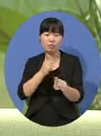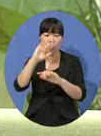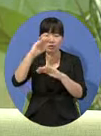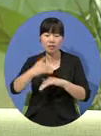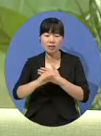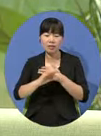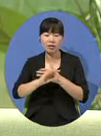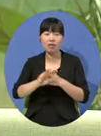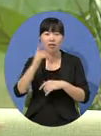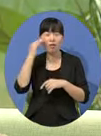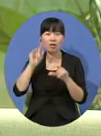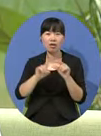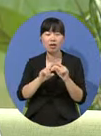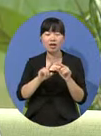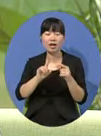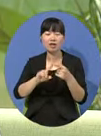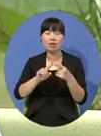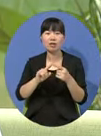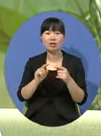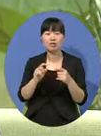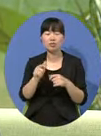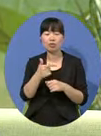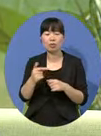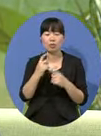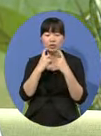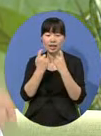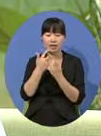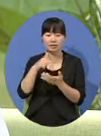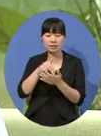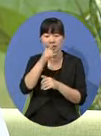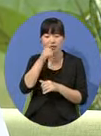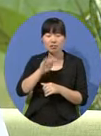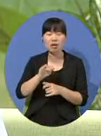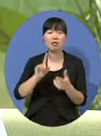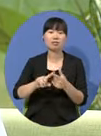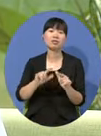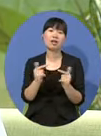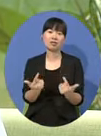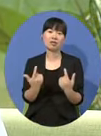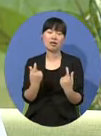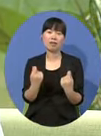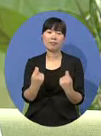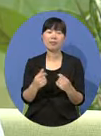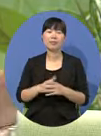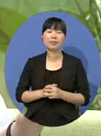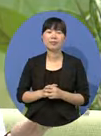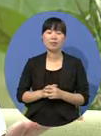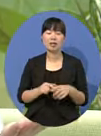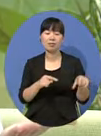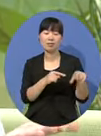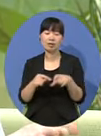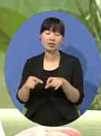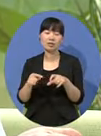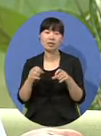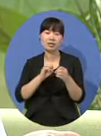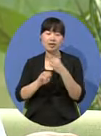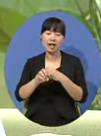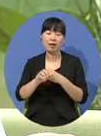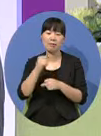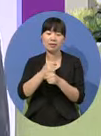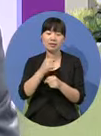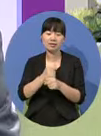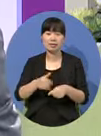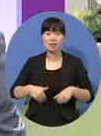언어 영역 공부할 때 너무 주관적이라고 생각하는데 주관적이지 않다는 거 사실은. 네, 맞습니다. 굉장히 평균적인 답을 내야 된다는